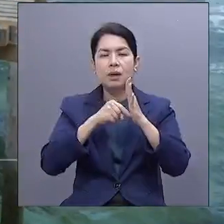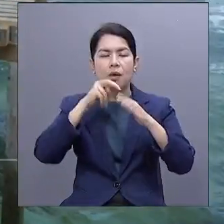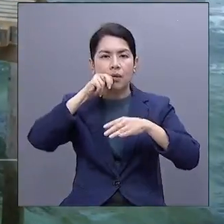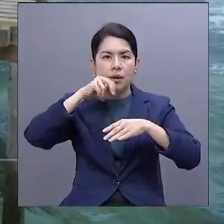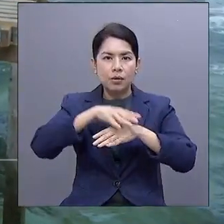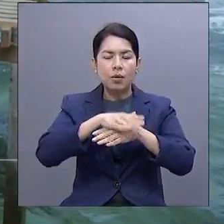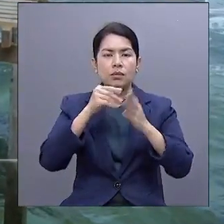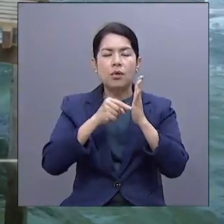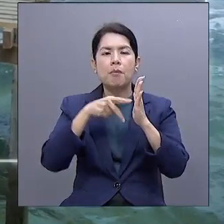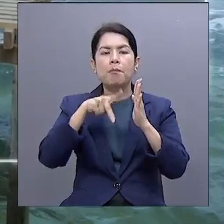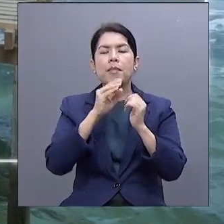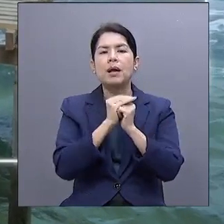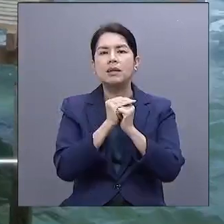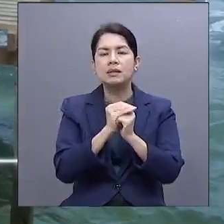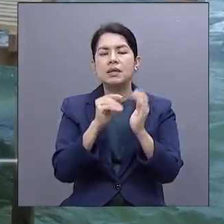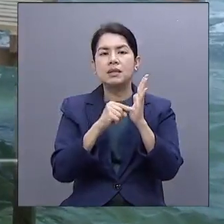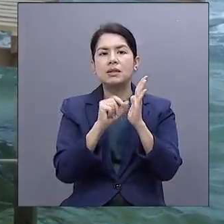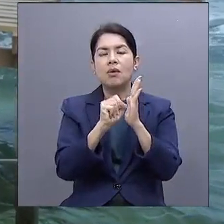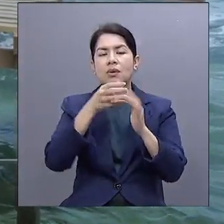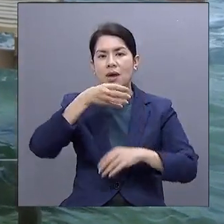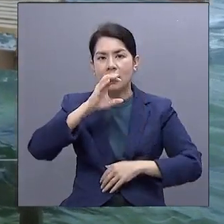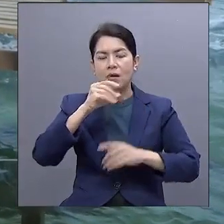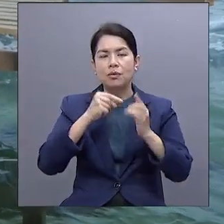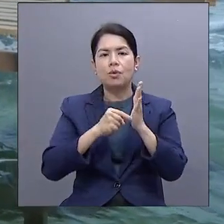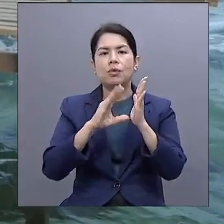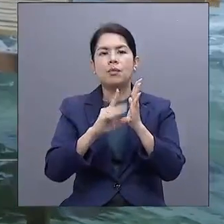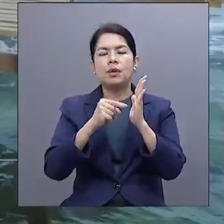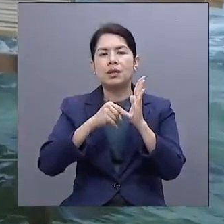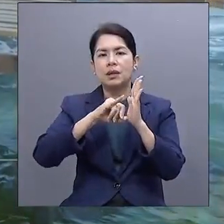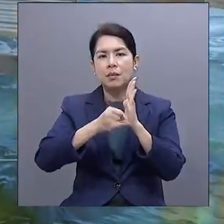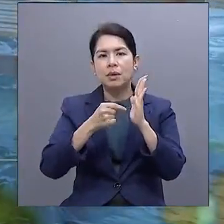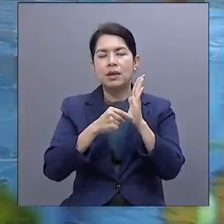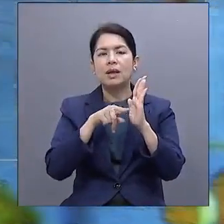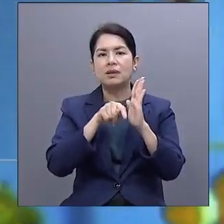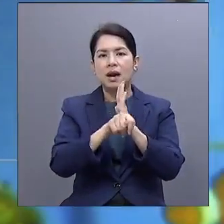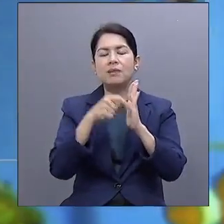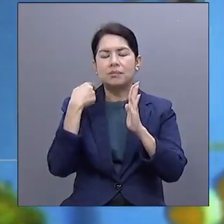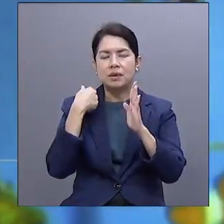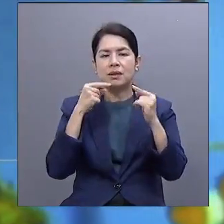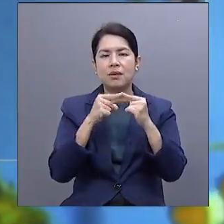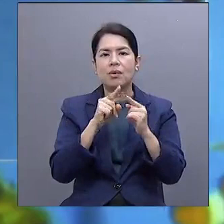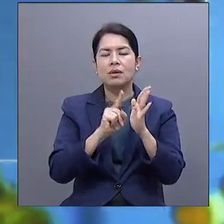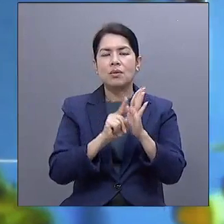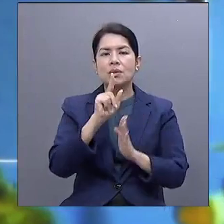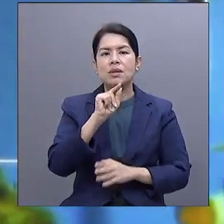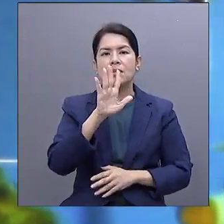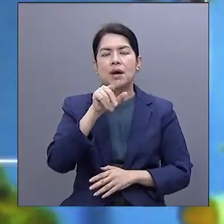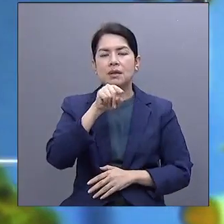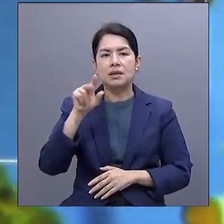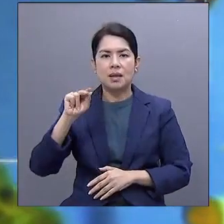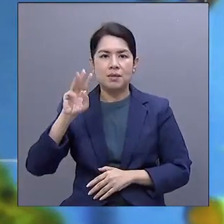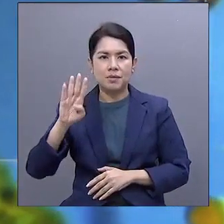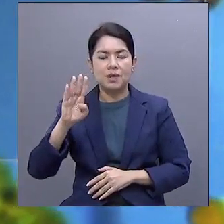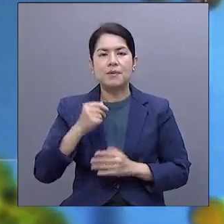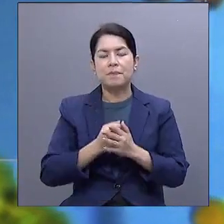สระแก้วฉะเชิงเทราชลบุรีระยองจันทบุรีและตราดอุณหภูมิระหว่าง 25-34 องศาเซลเซียสทะเ